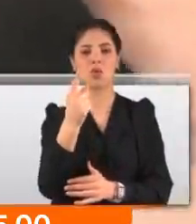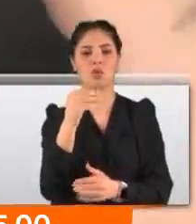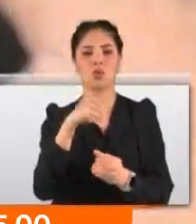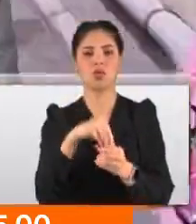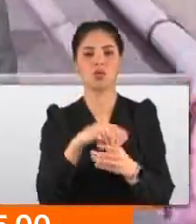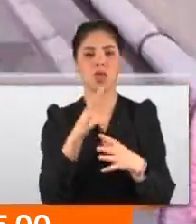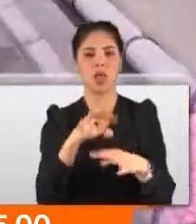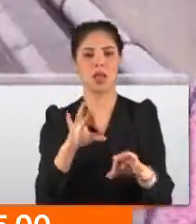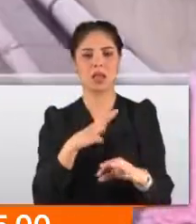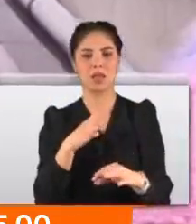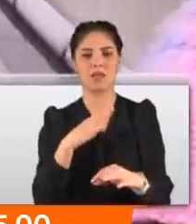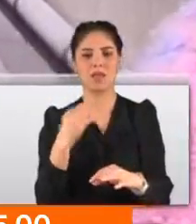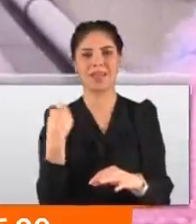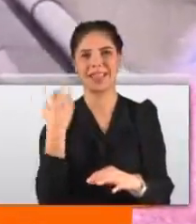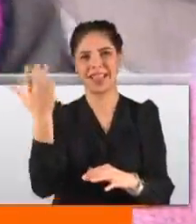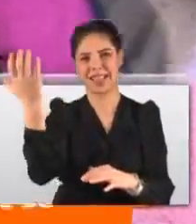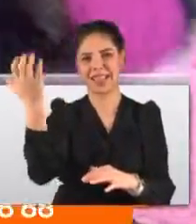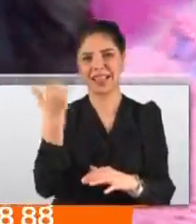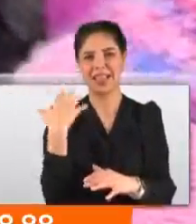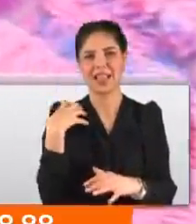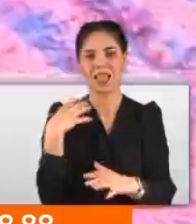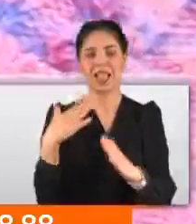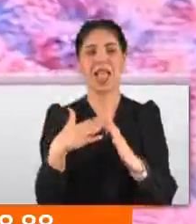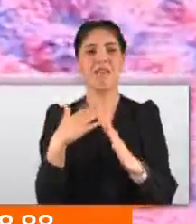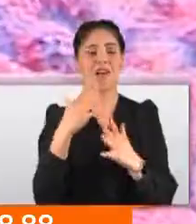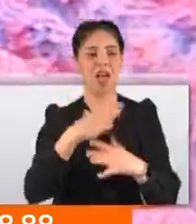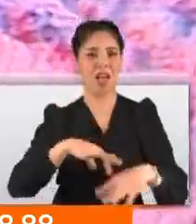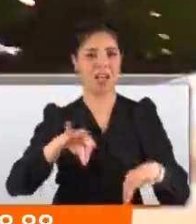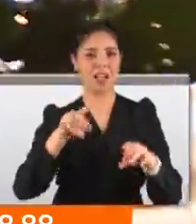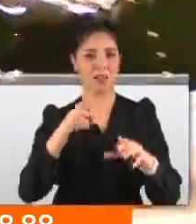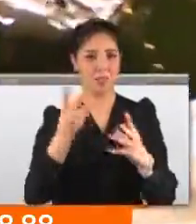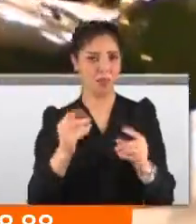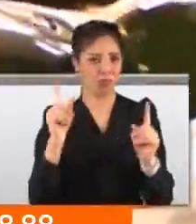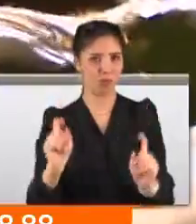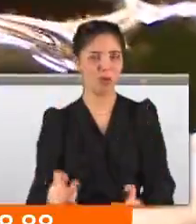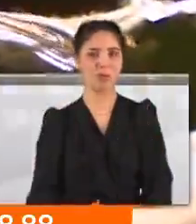içerisinde bulunuyor. Dalından koparıp sonuçta kendi evde hazırladığın gibi olabilir mi sizce?